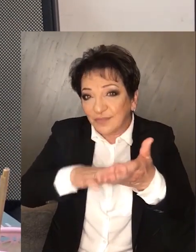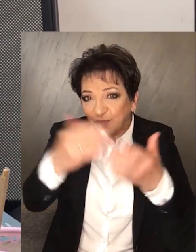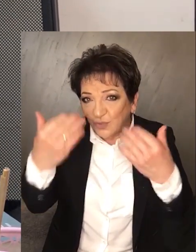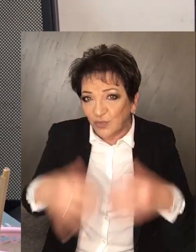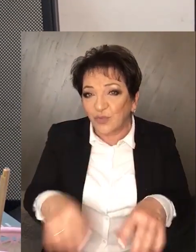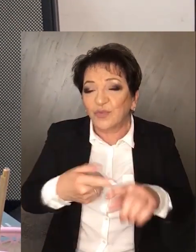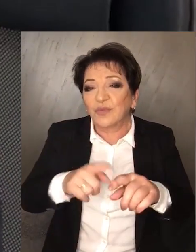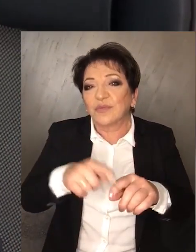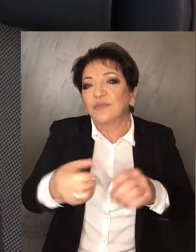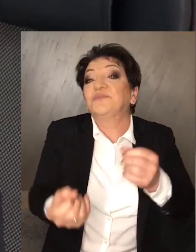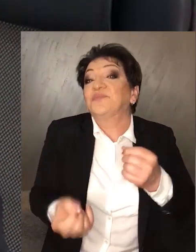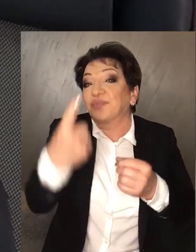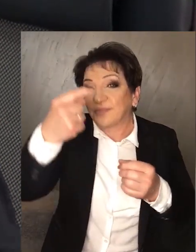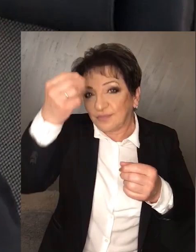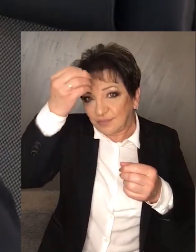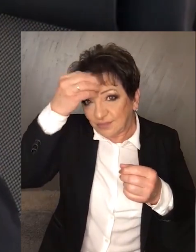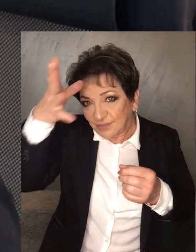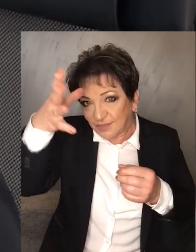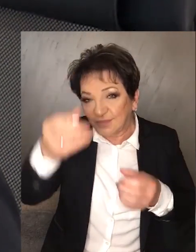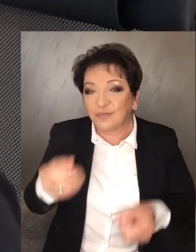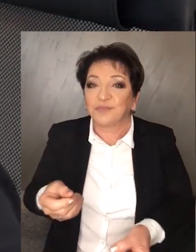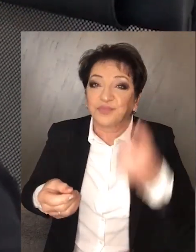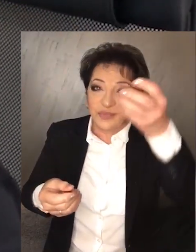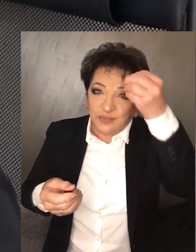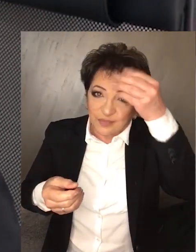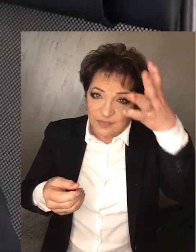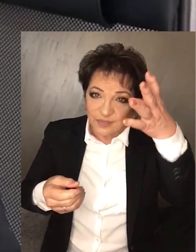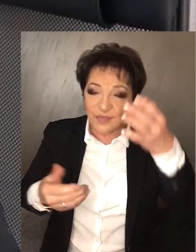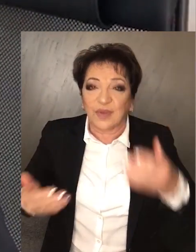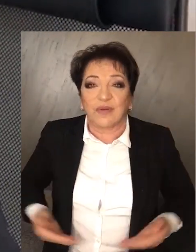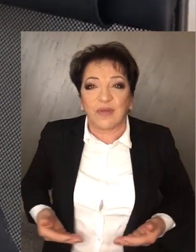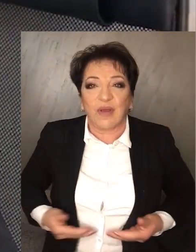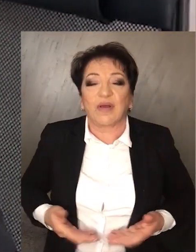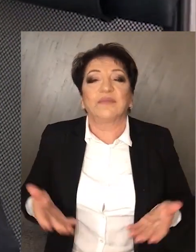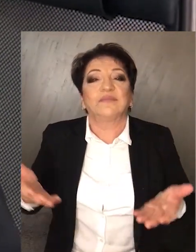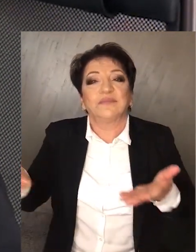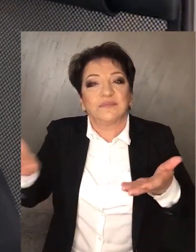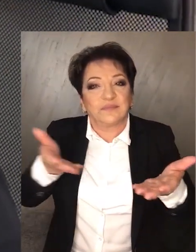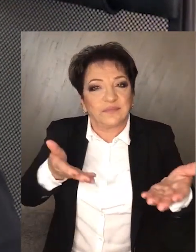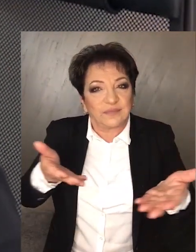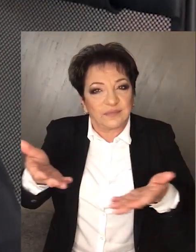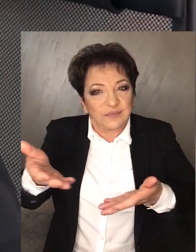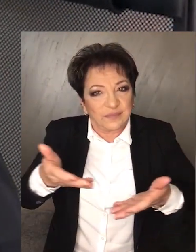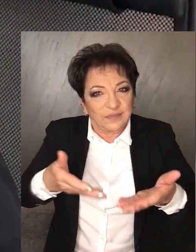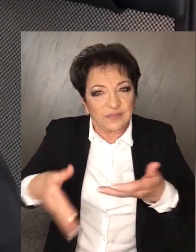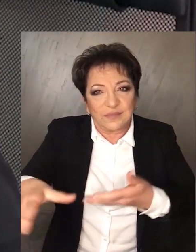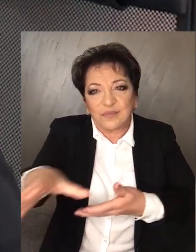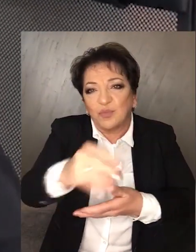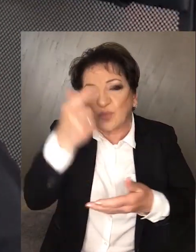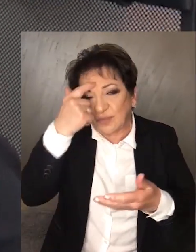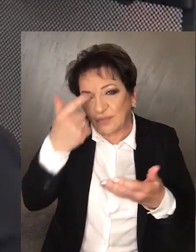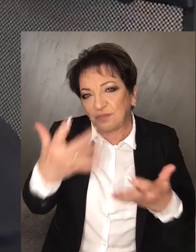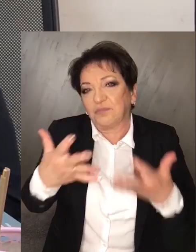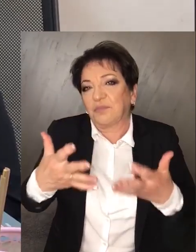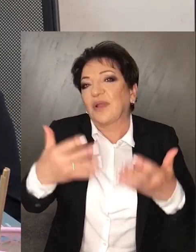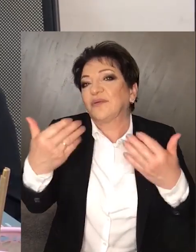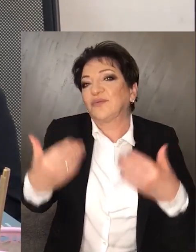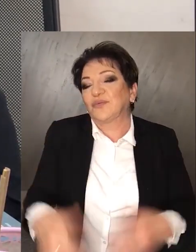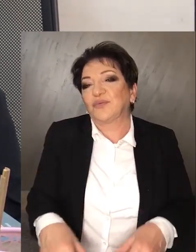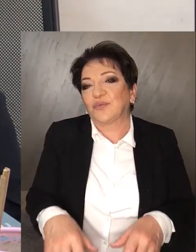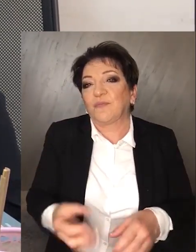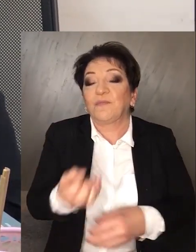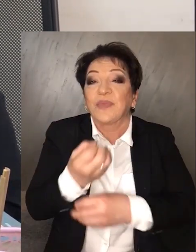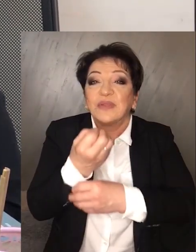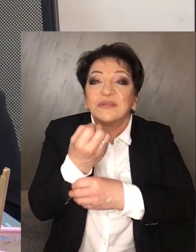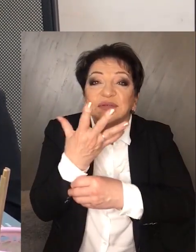տալիս է, էսել, ու դու ֆիքսում ես, դու ասում ես, էս էլ հասկացա, բերում կյանքը շարում է